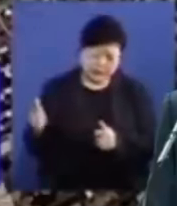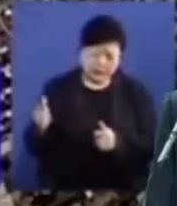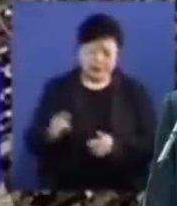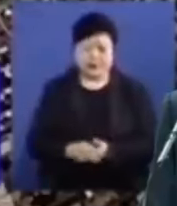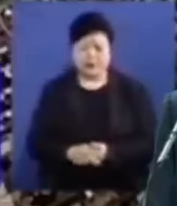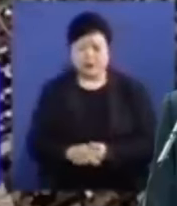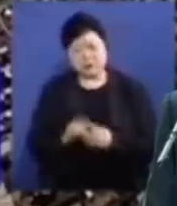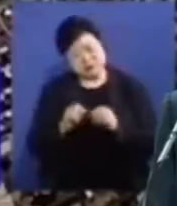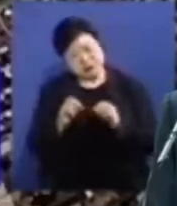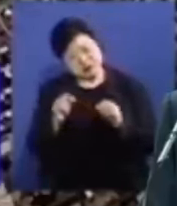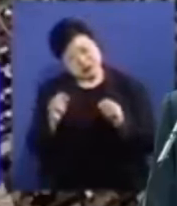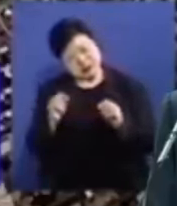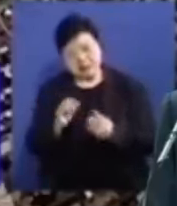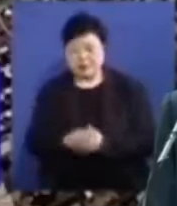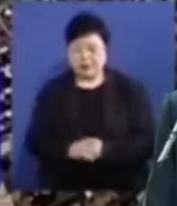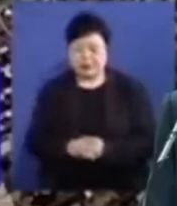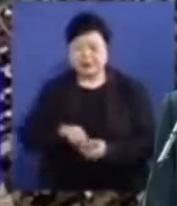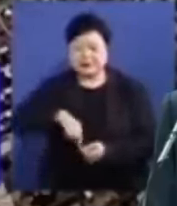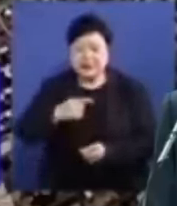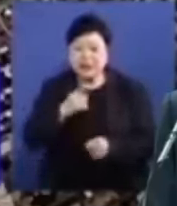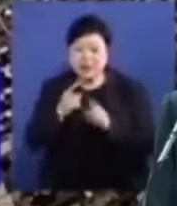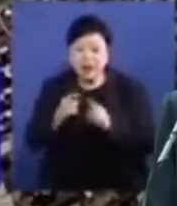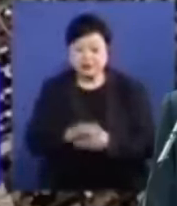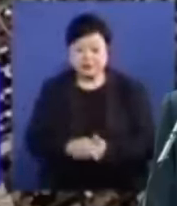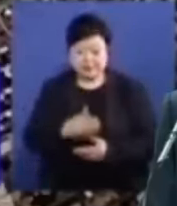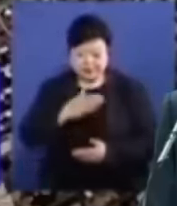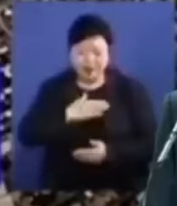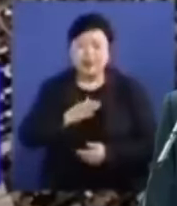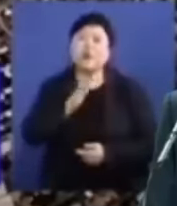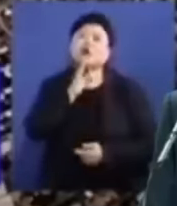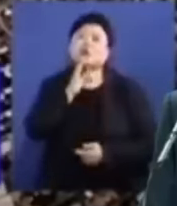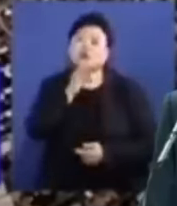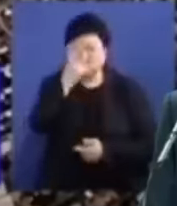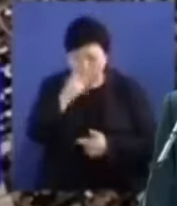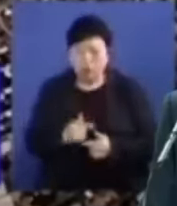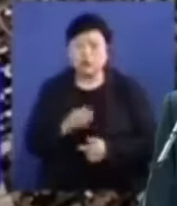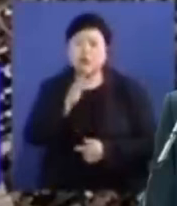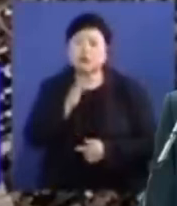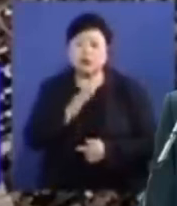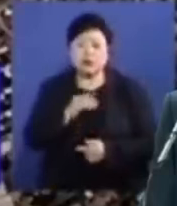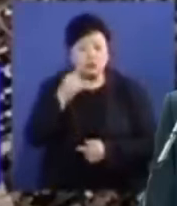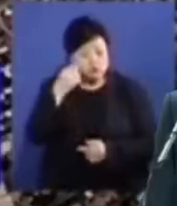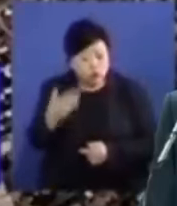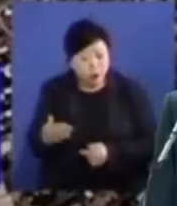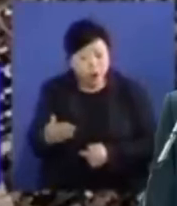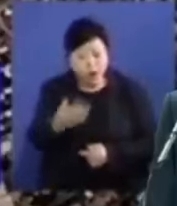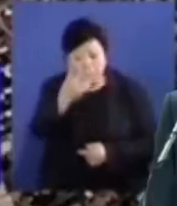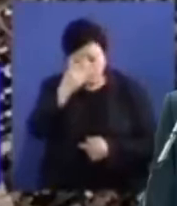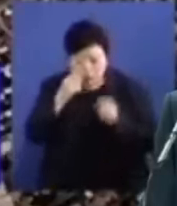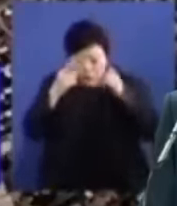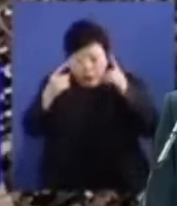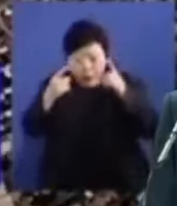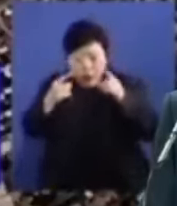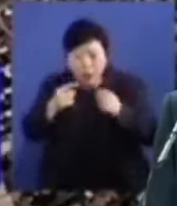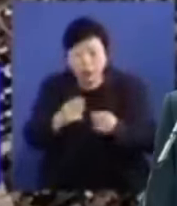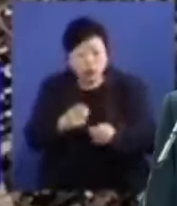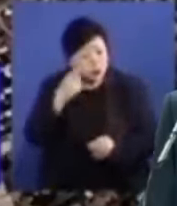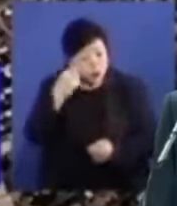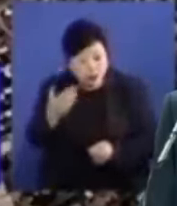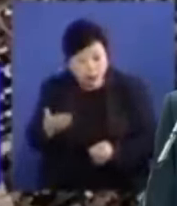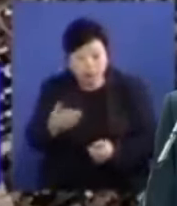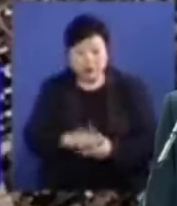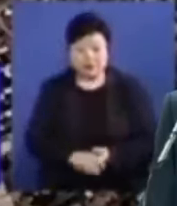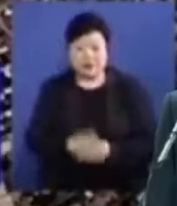그와 비슷하다 하거늘 자기 말은 내가 그라하니 그들이 묻되 그러면 내 눈이 어떻게 떠졌느냐.